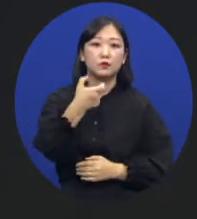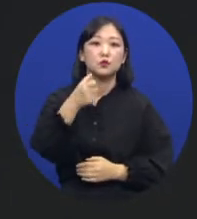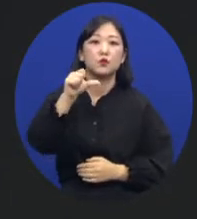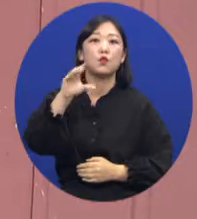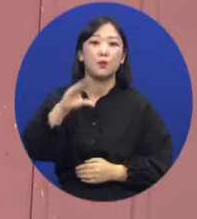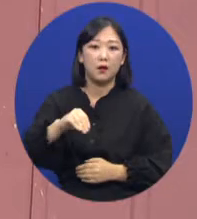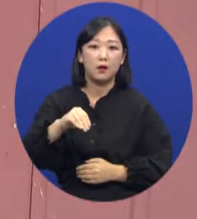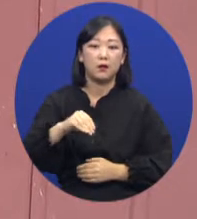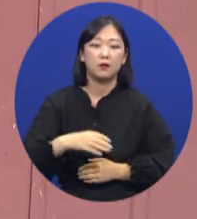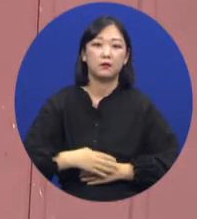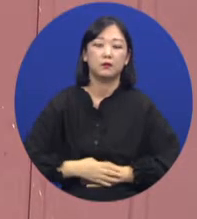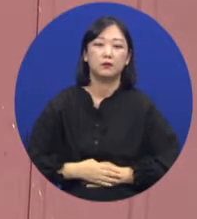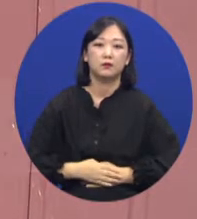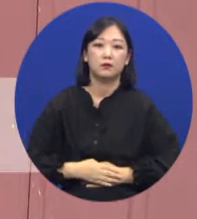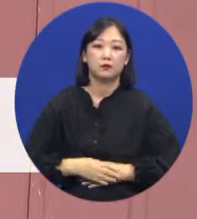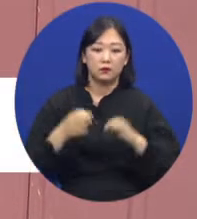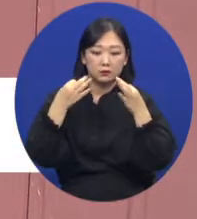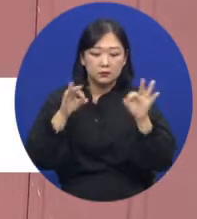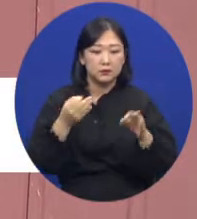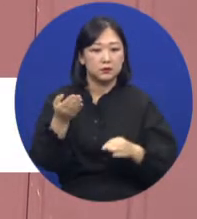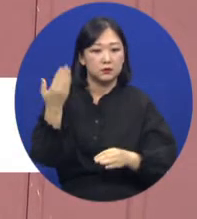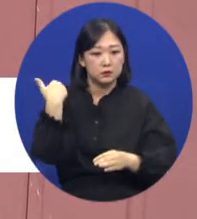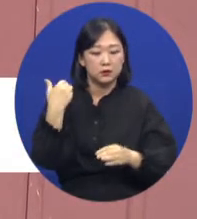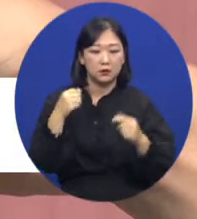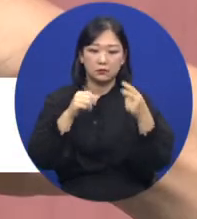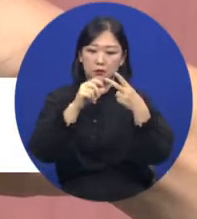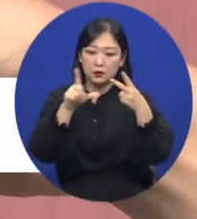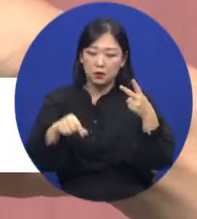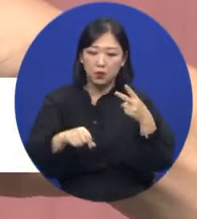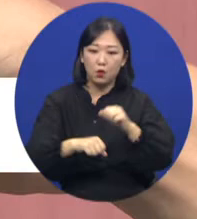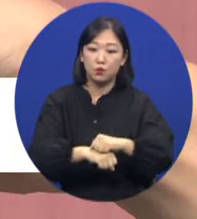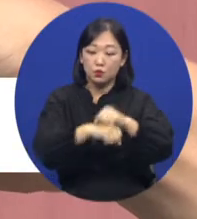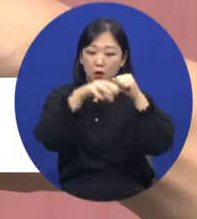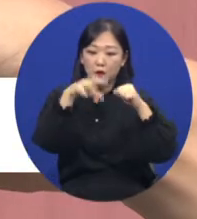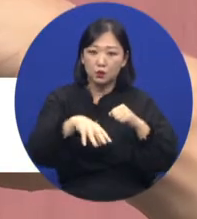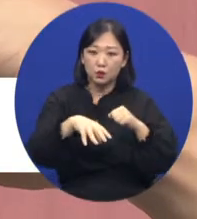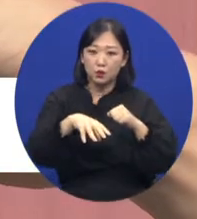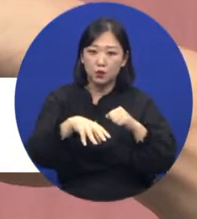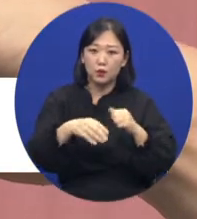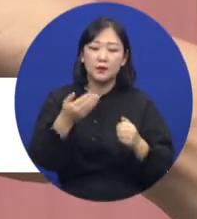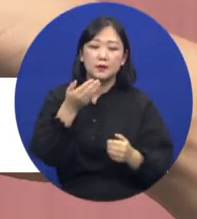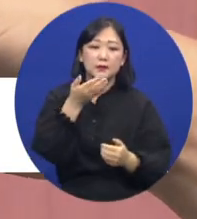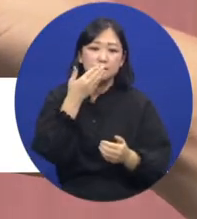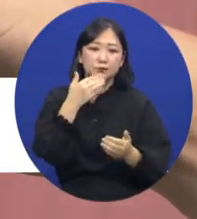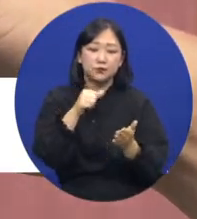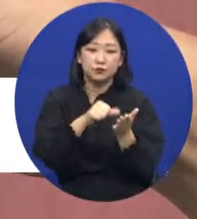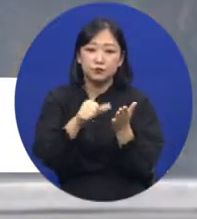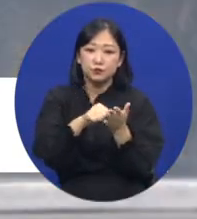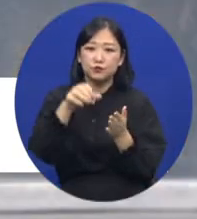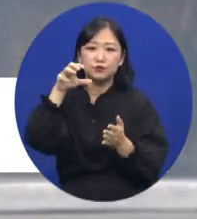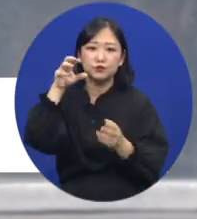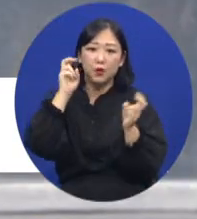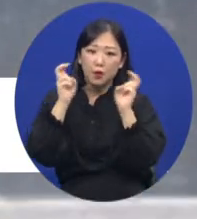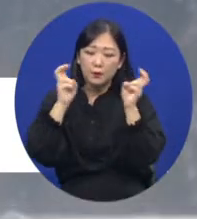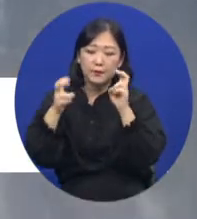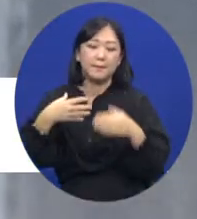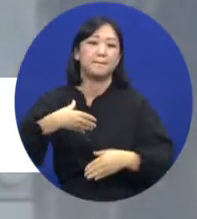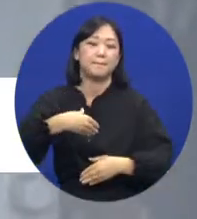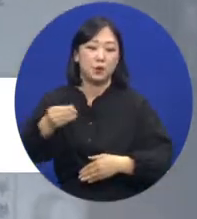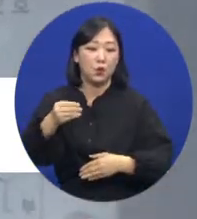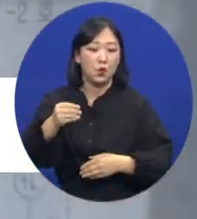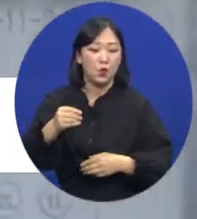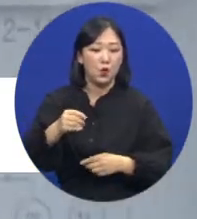원. 김 씨는 지난 2월 자신의 창고를 식품 물류 업체에 빌려줬고 한전에 신청해 전기